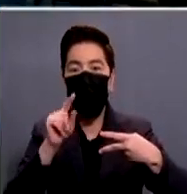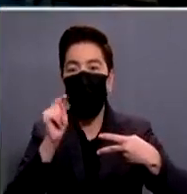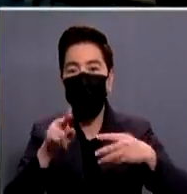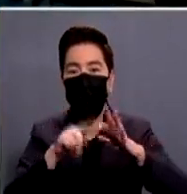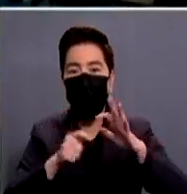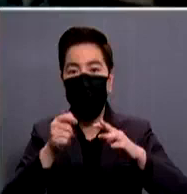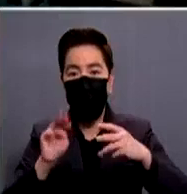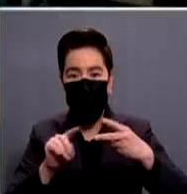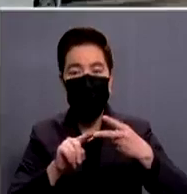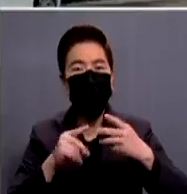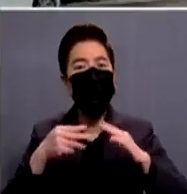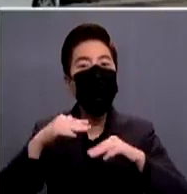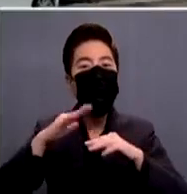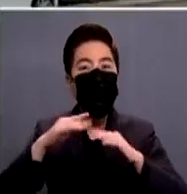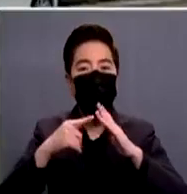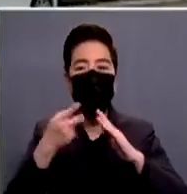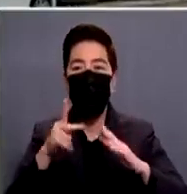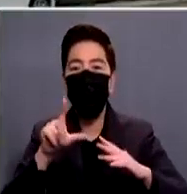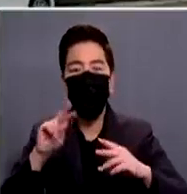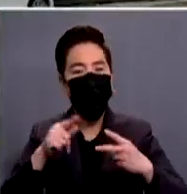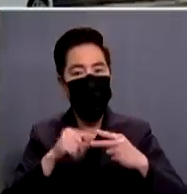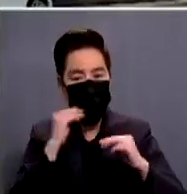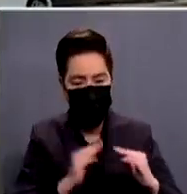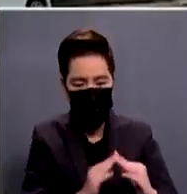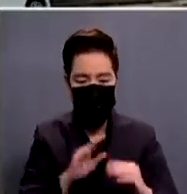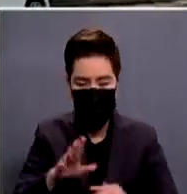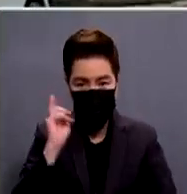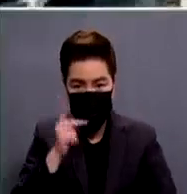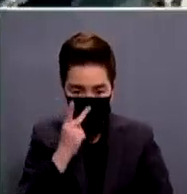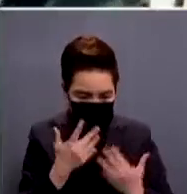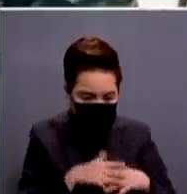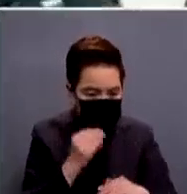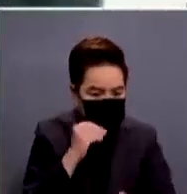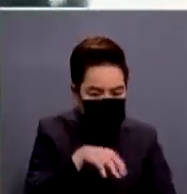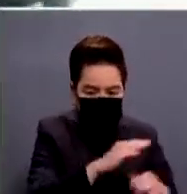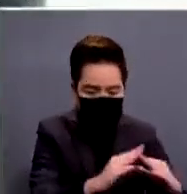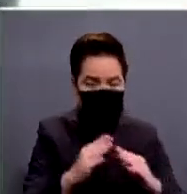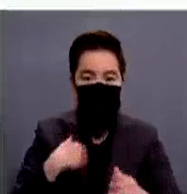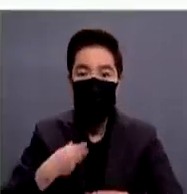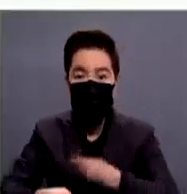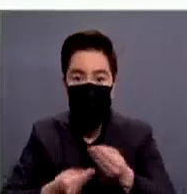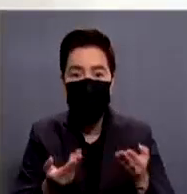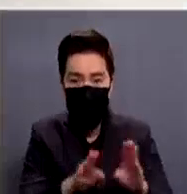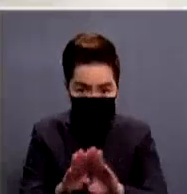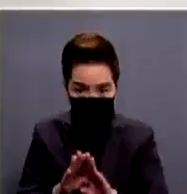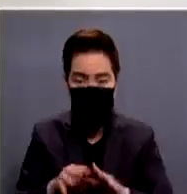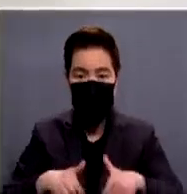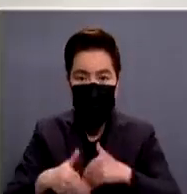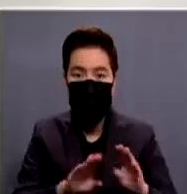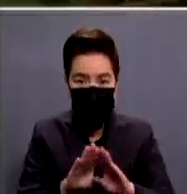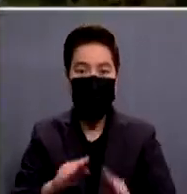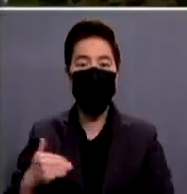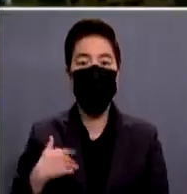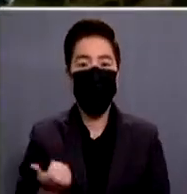ภอเหนือคลองแต่ว่ารายละเอียดของหมู่บ้านที่เขาปิดเนี่ยคนในพื้นที่ต้องลองไปประสานไปดูเอาเองเพราะว่ามันจะมีทั้งตลาดมีทั้งชุมชนด้วยนะคะคุณผู้ชม